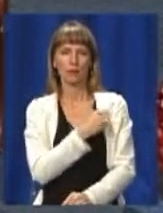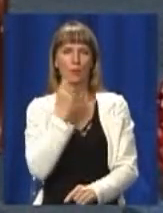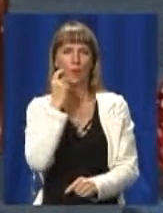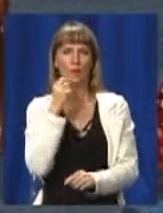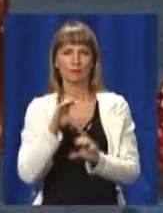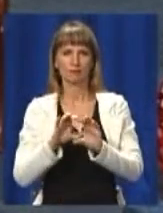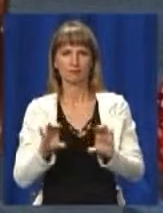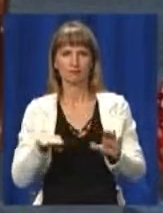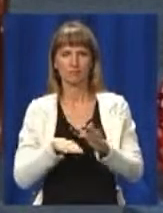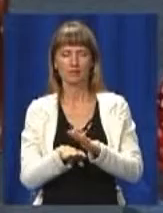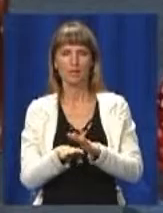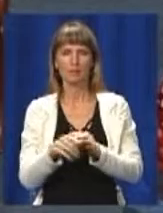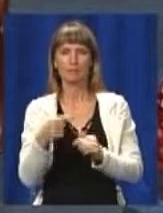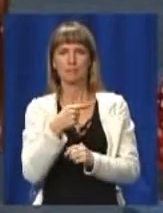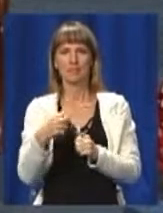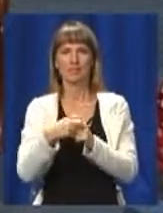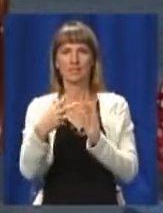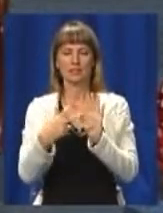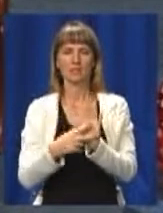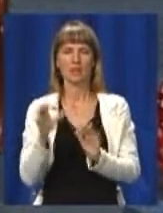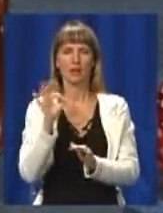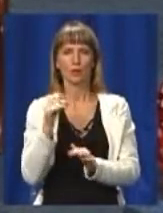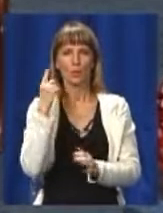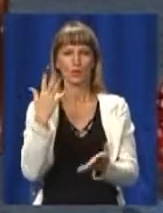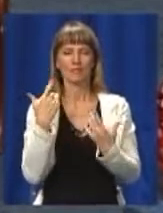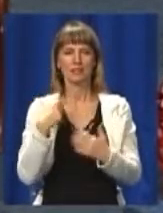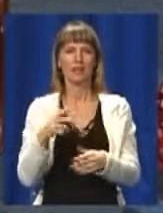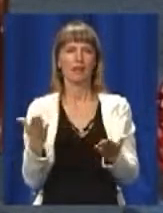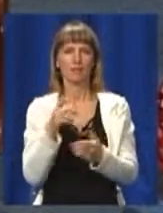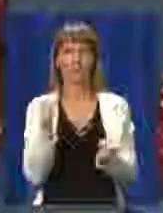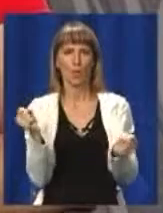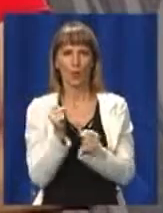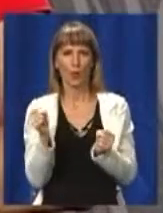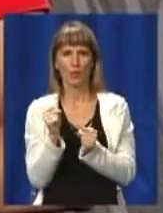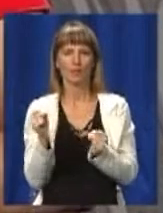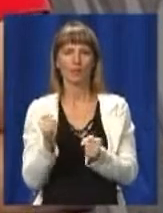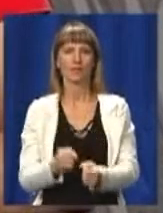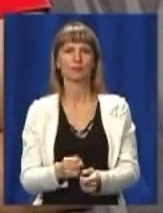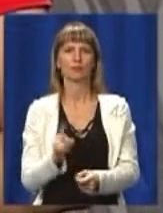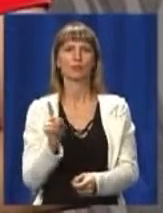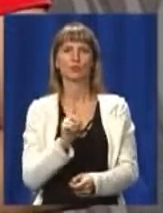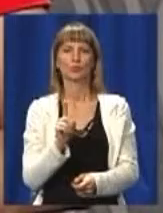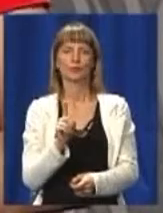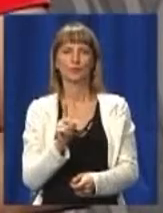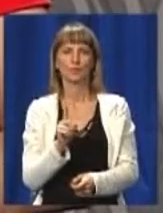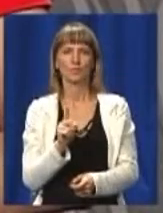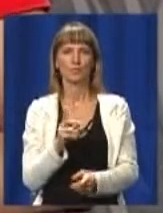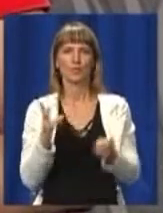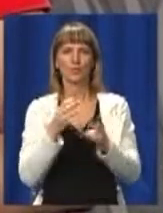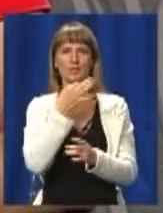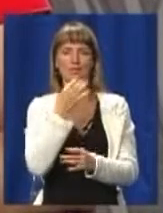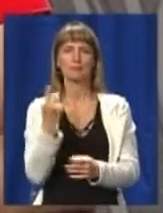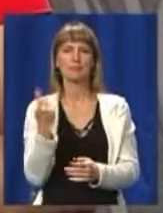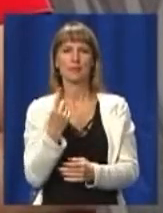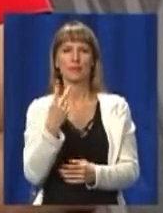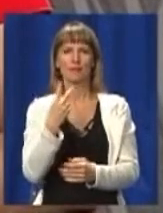як мінімум, ну, хоча б, мінус 18 градусів. Уявіть собі, як там прохолодно просто. Що, ну, і в принципі, що варто сказати.